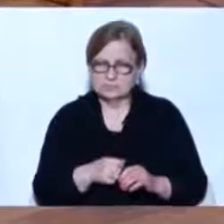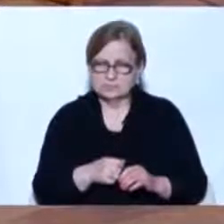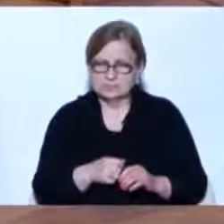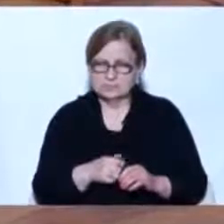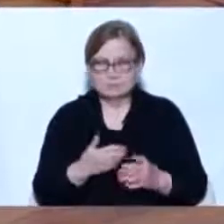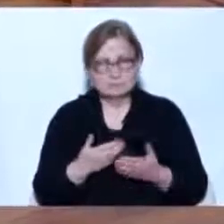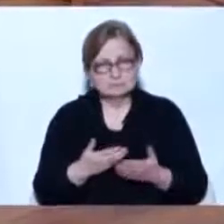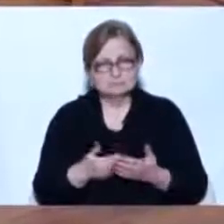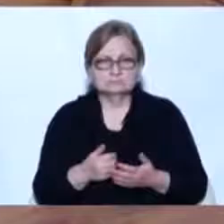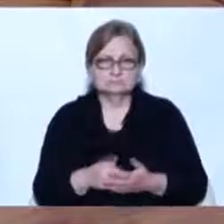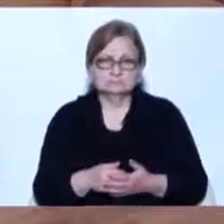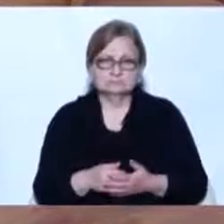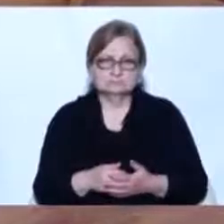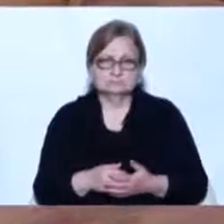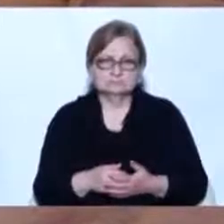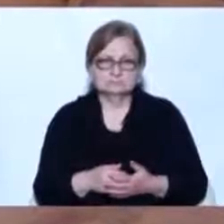აი მაგალითად